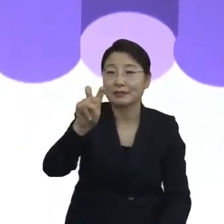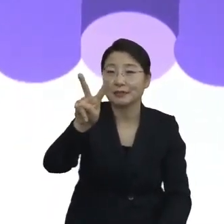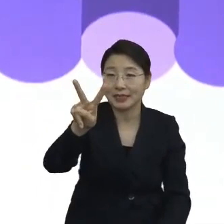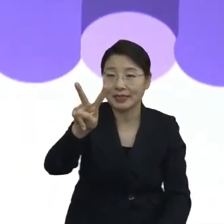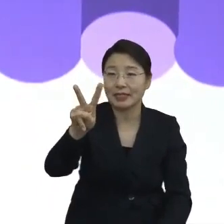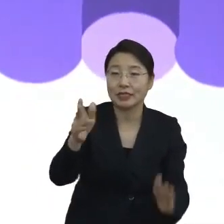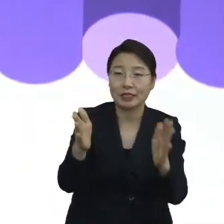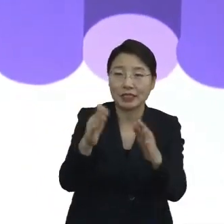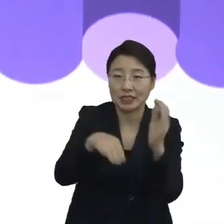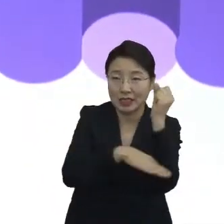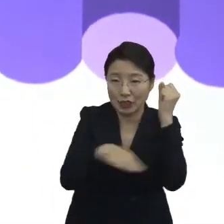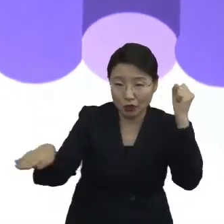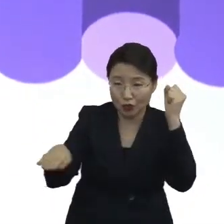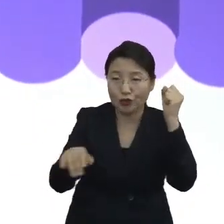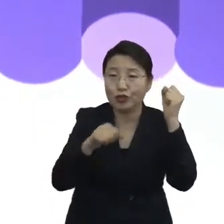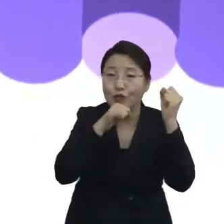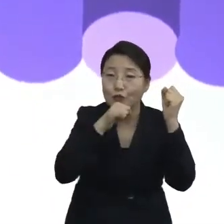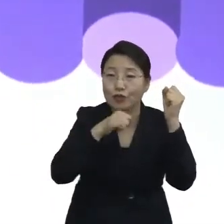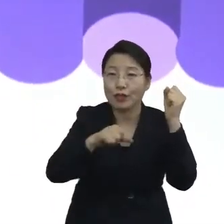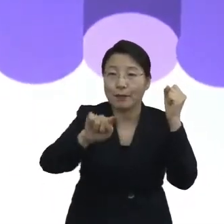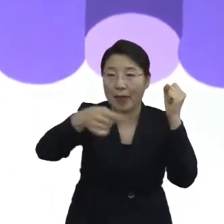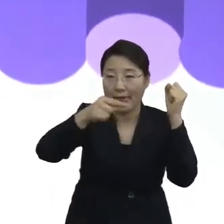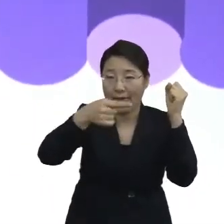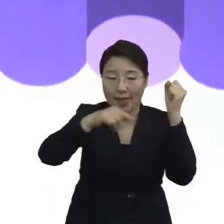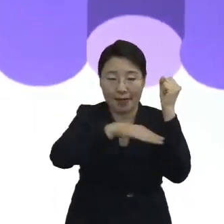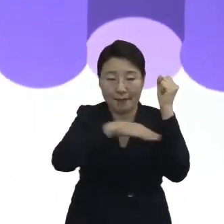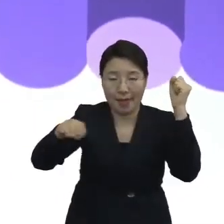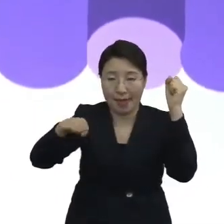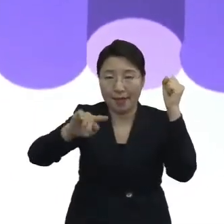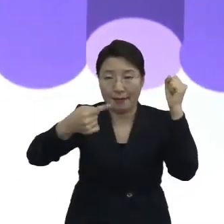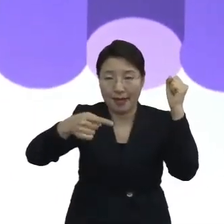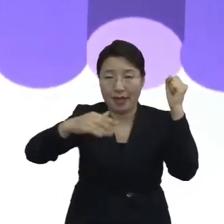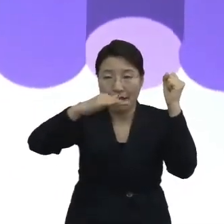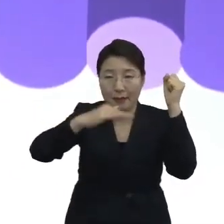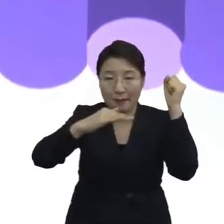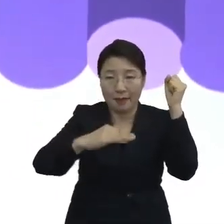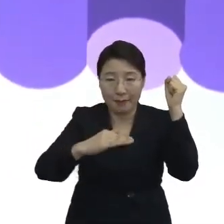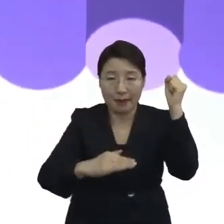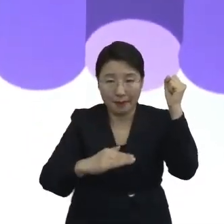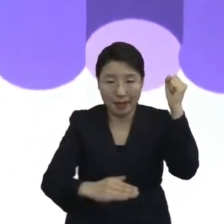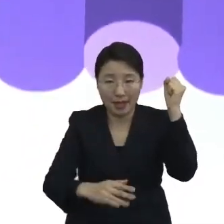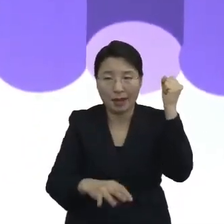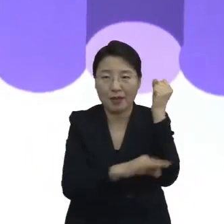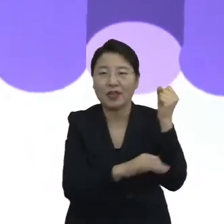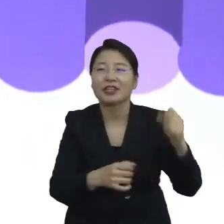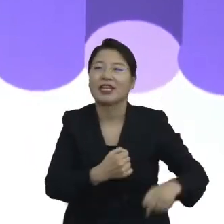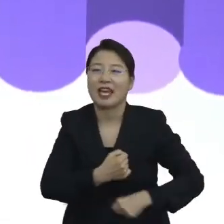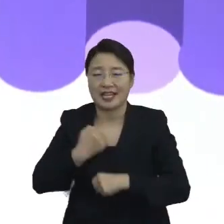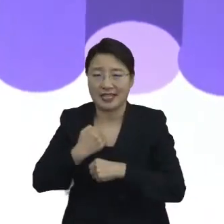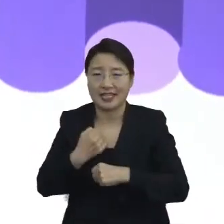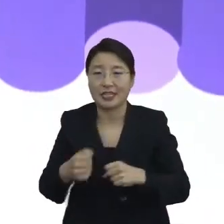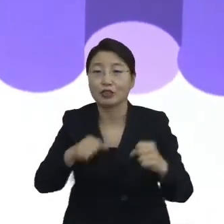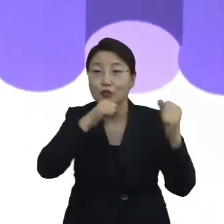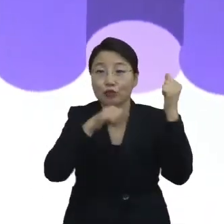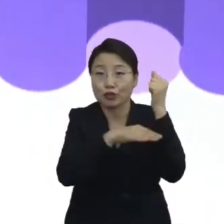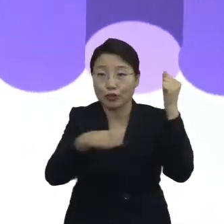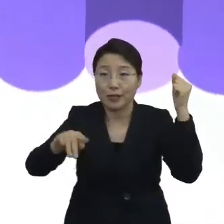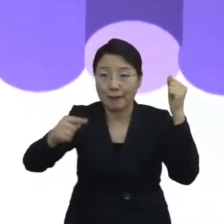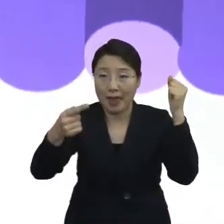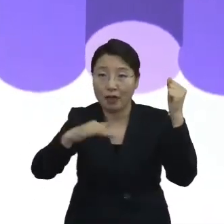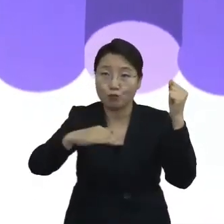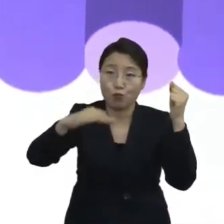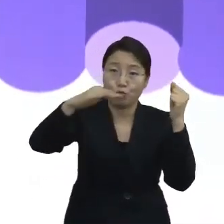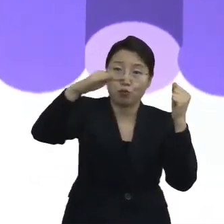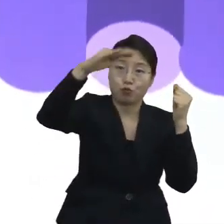2022년을 기준으로 100으로 지수를 놓고 이 수치가 떨어지면 우리가 게을리 잘 못하는 거고 지수가 올라가면 잘하는